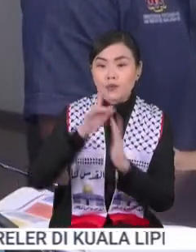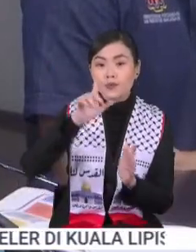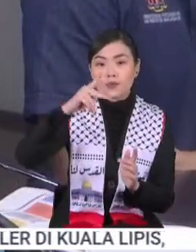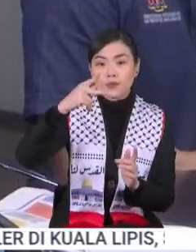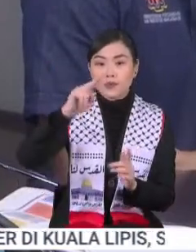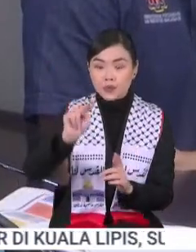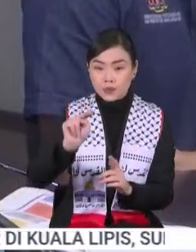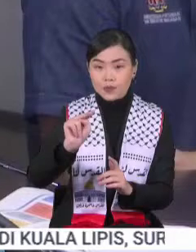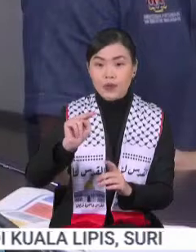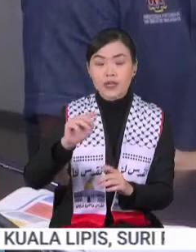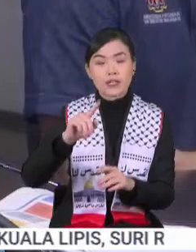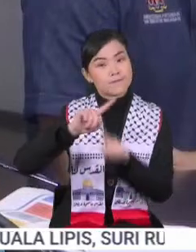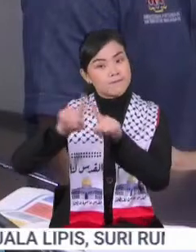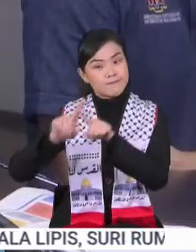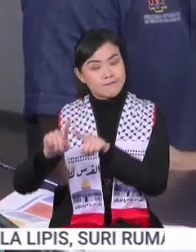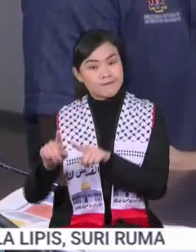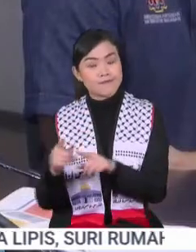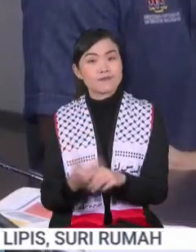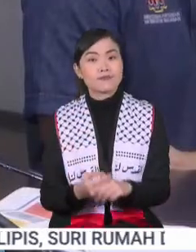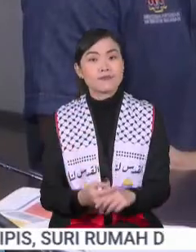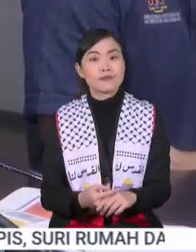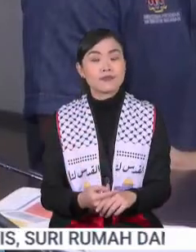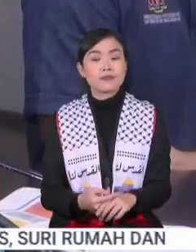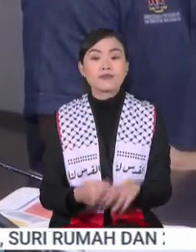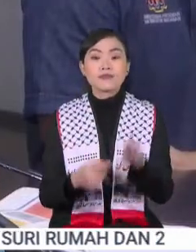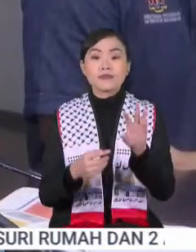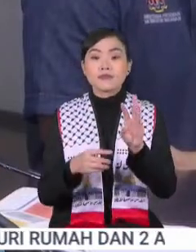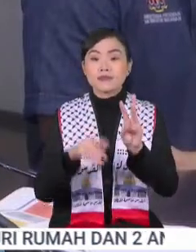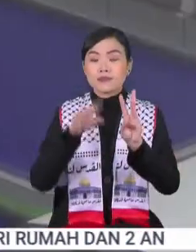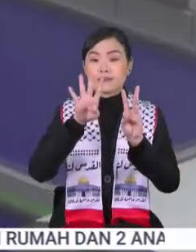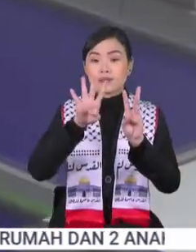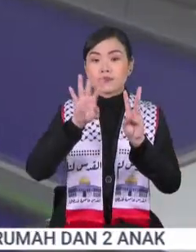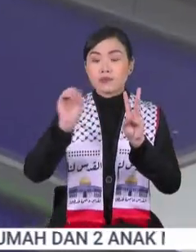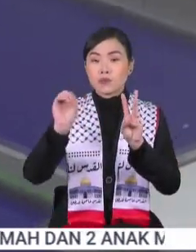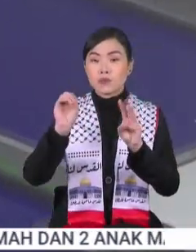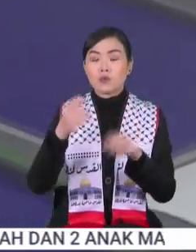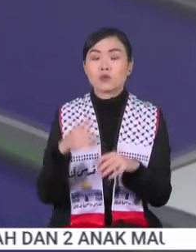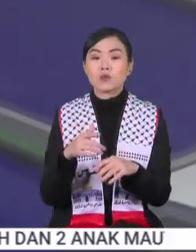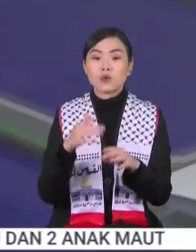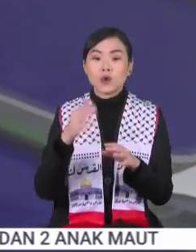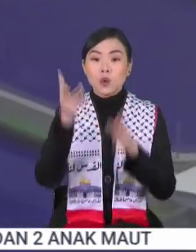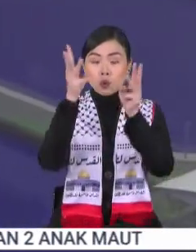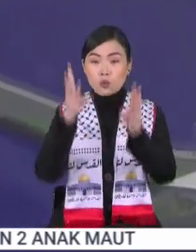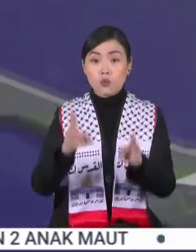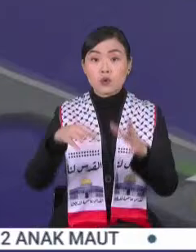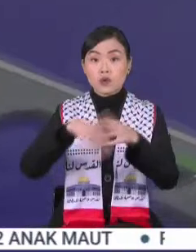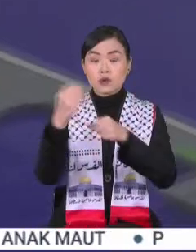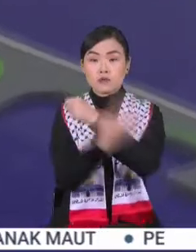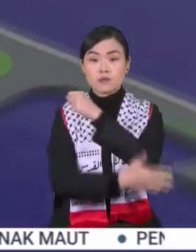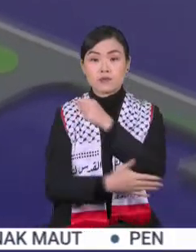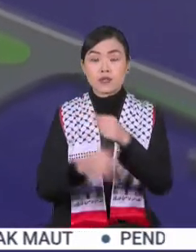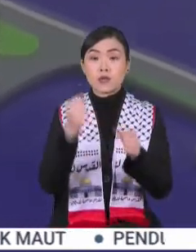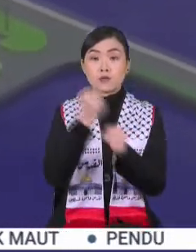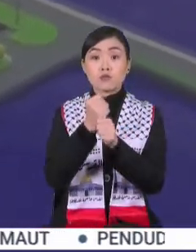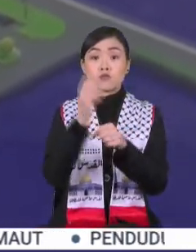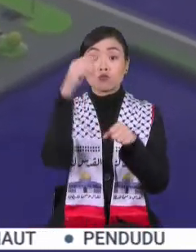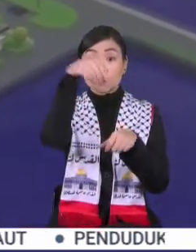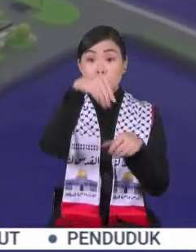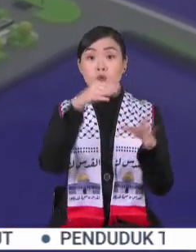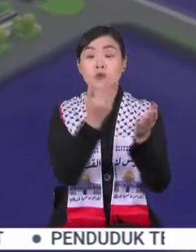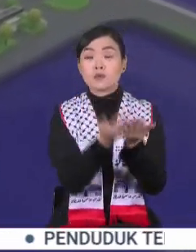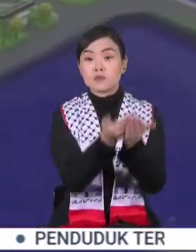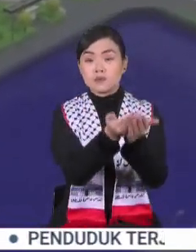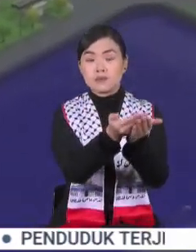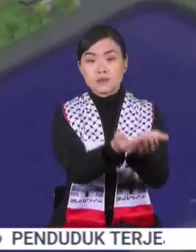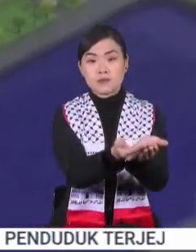sebagainya buat masa ini seramai 864 warga asing bekerja di atas kapal ikan tempatan di daerah ini menggunakan pas